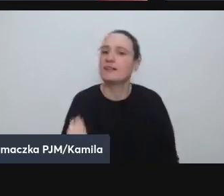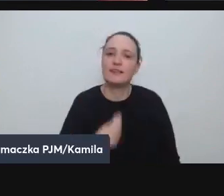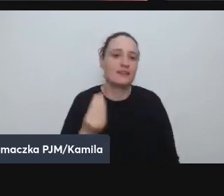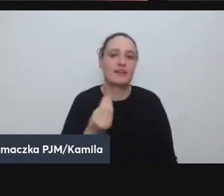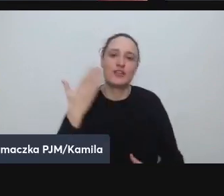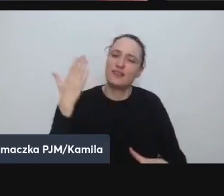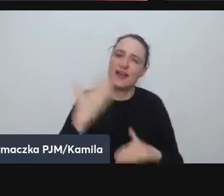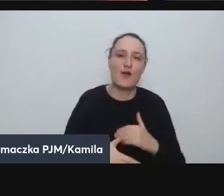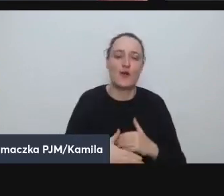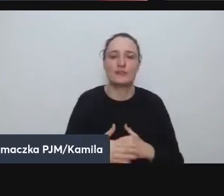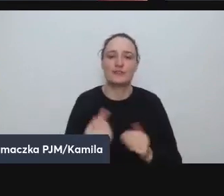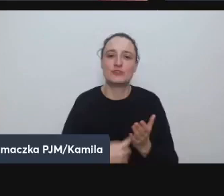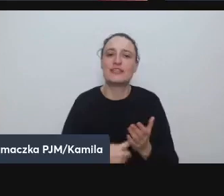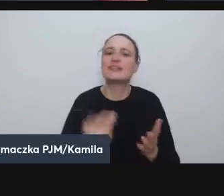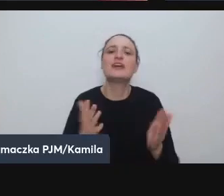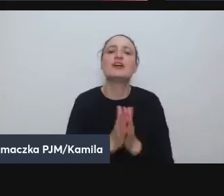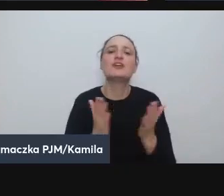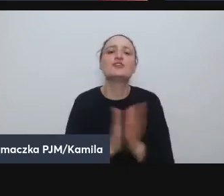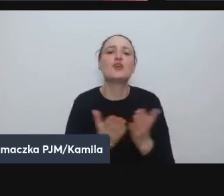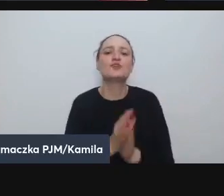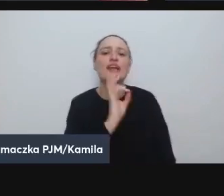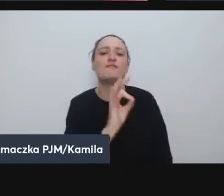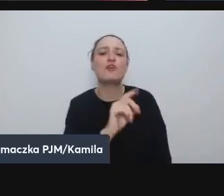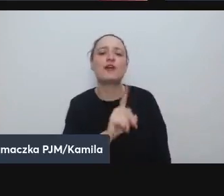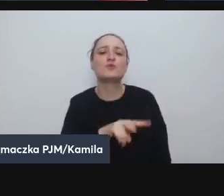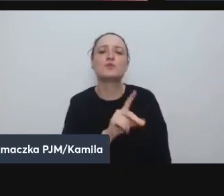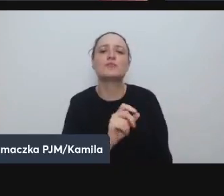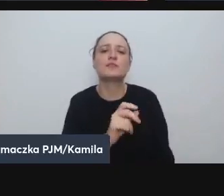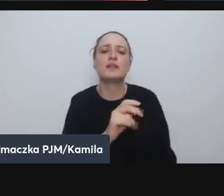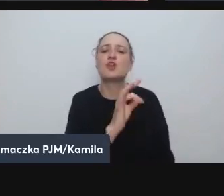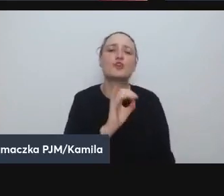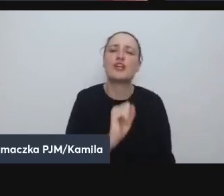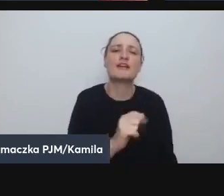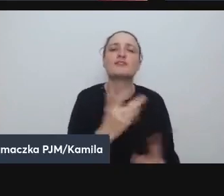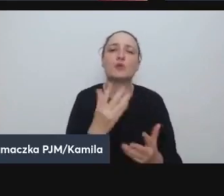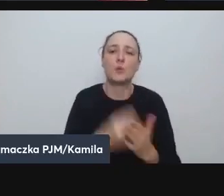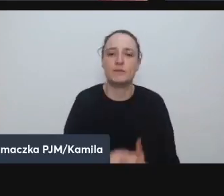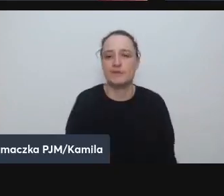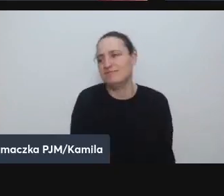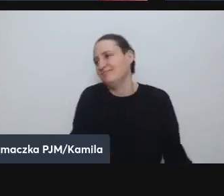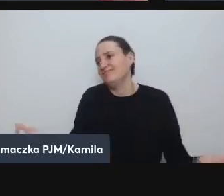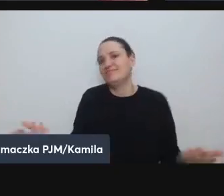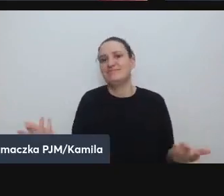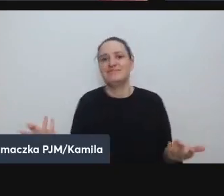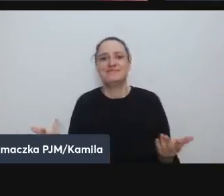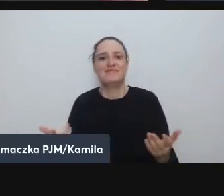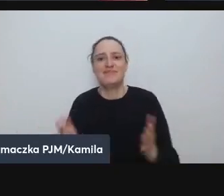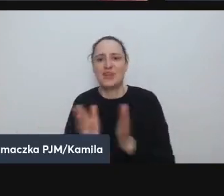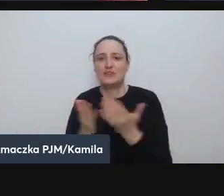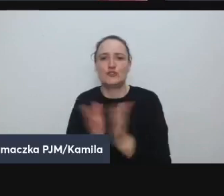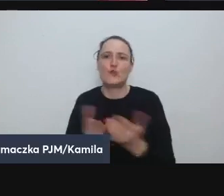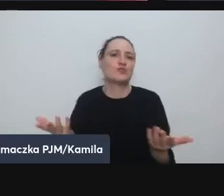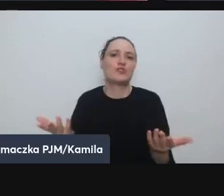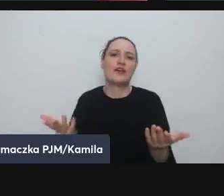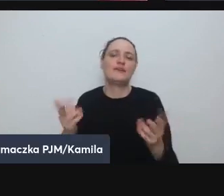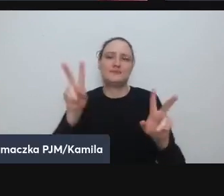koniec. Gdzie twoją książkę kupimy jeszcze, powiedz tylko. Wszędzie, w sensie wiesz, skąd się biorą dzieci, ale tak naprawdę wszędzie. Empik,